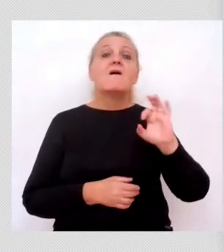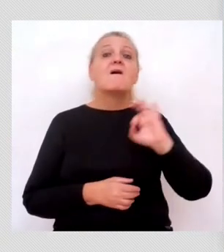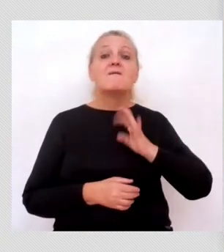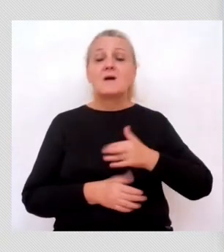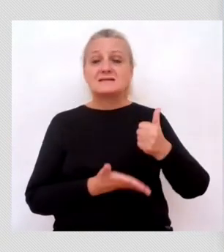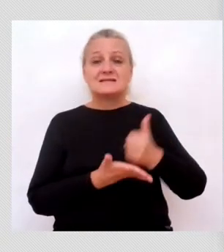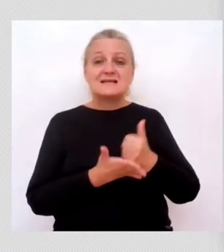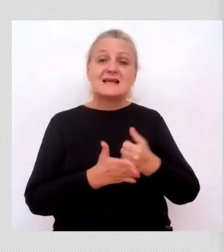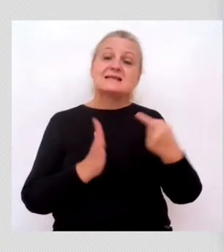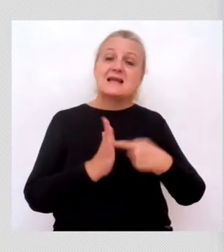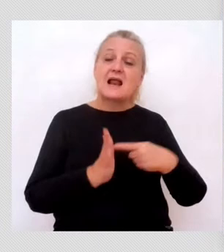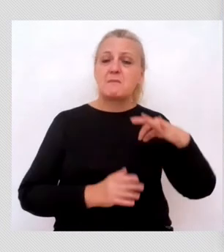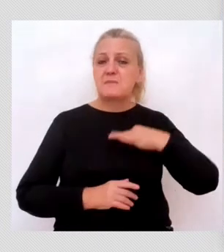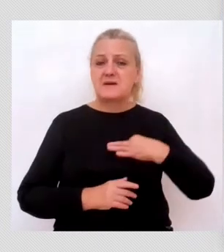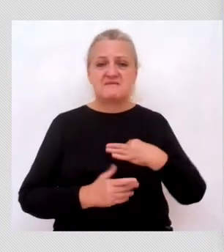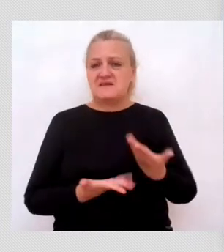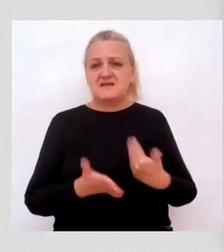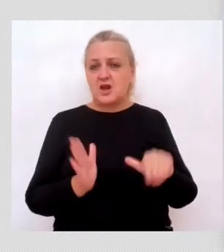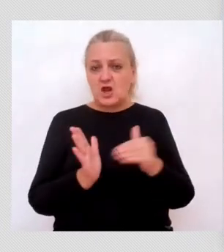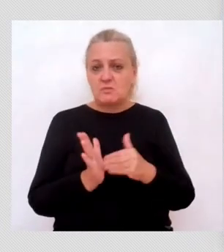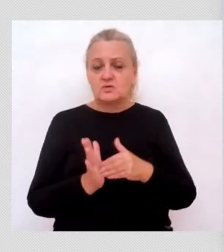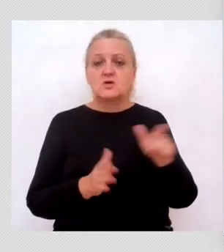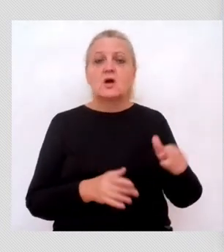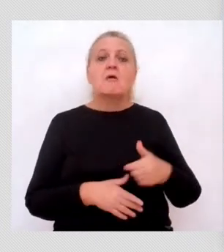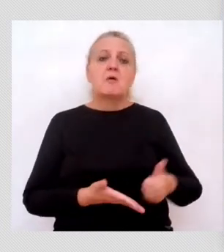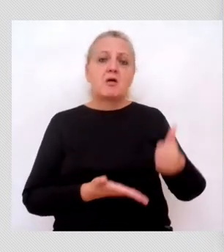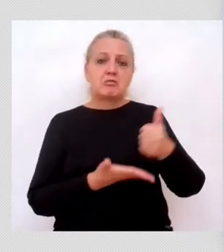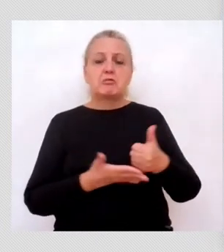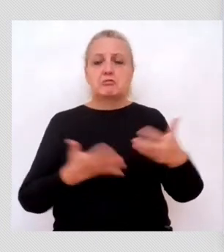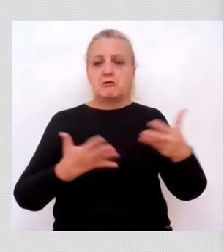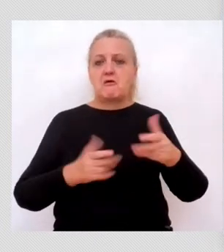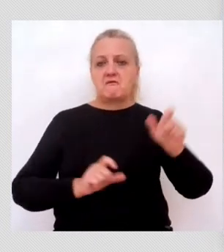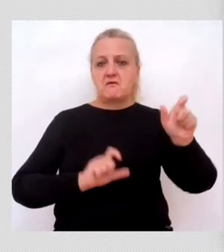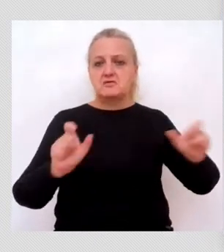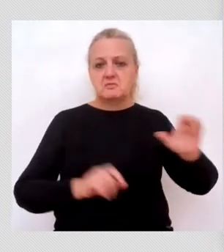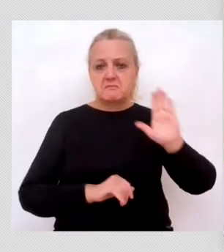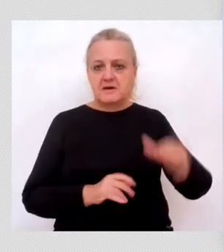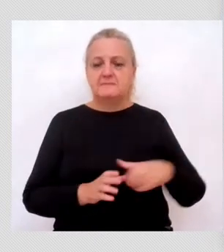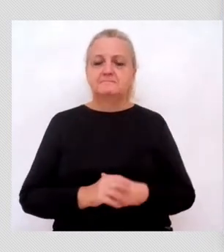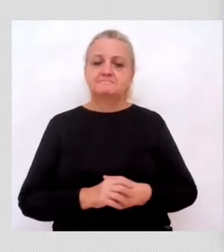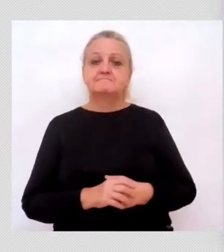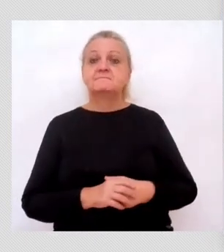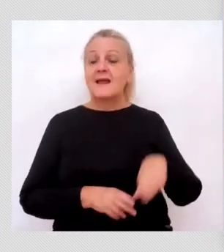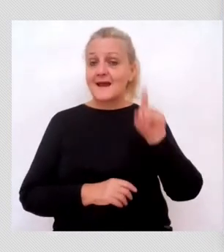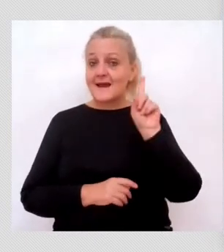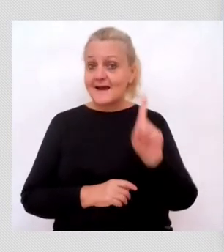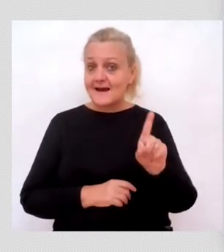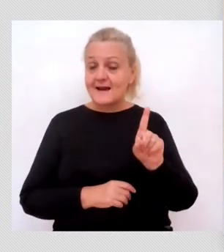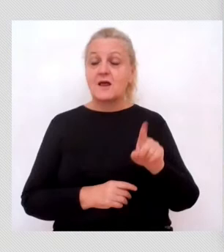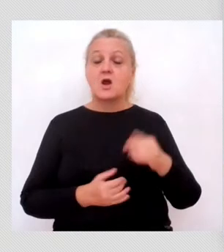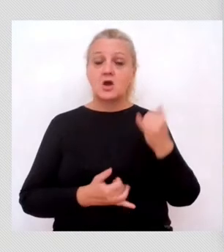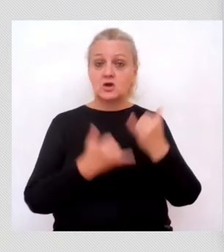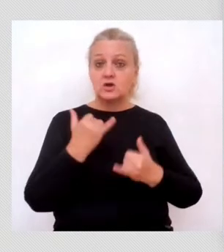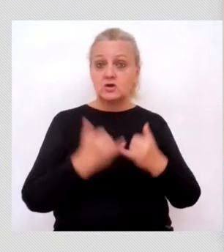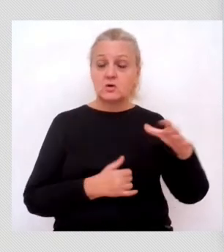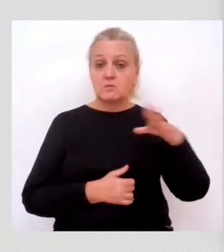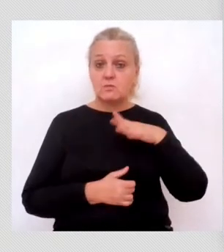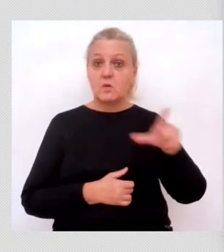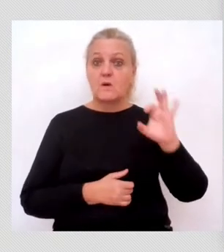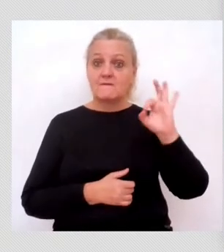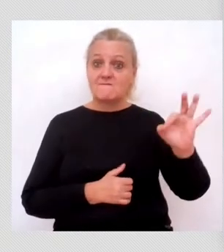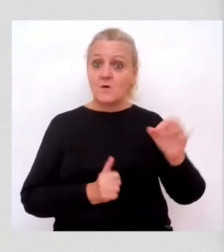stanowiska do celów prywatnych też nie musiał, bo pozycję towarzyską też już miał. Ale jeśli sprzeniewierzył się swojej